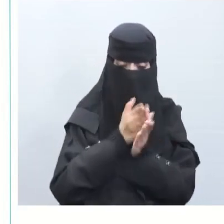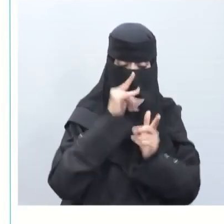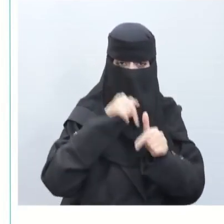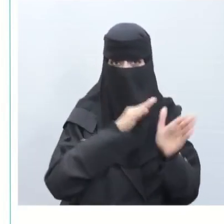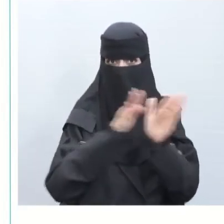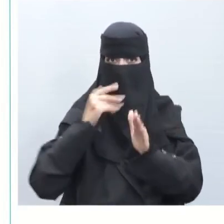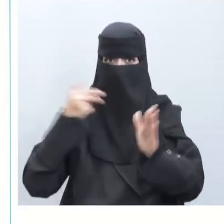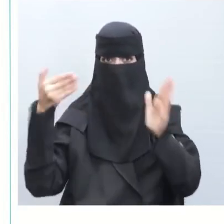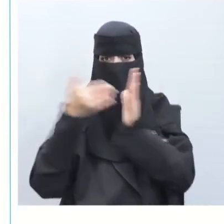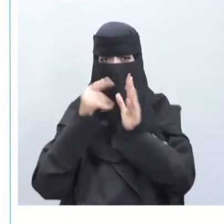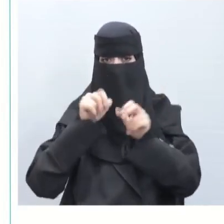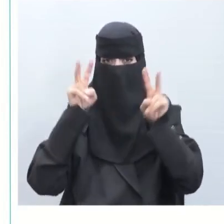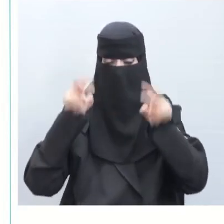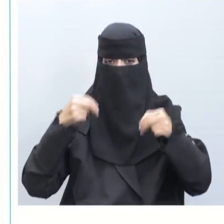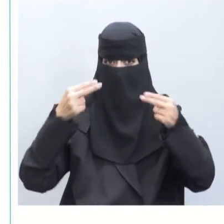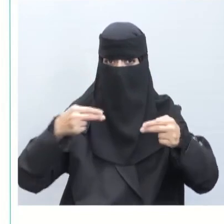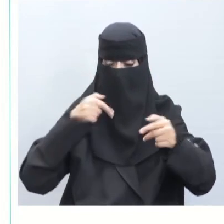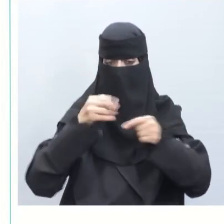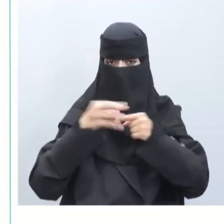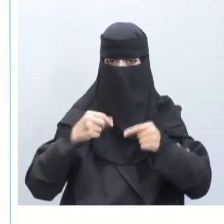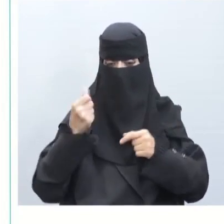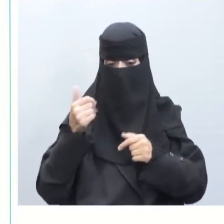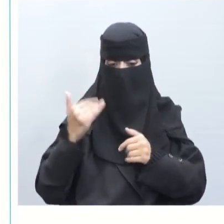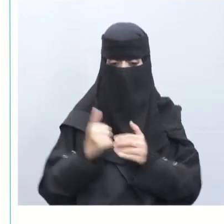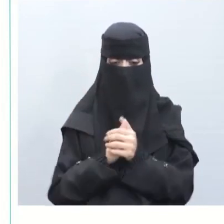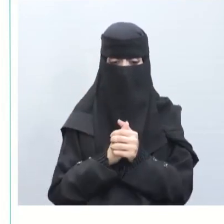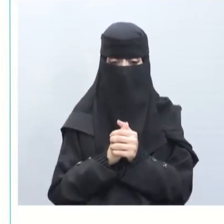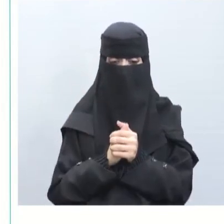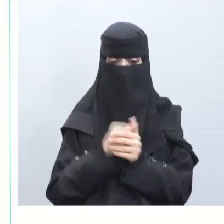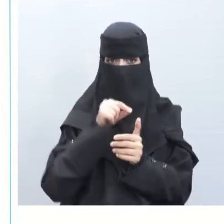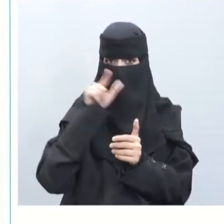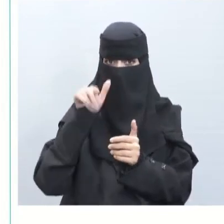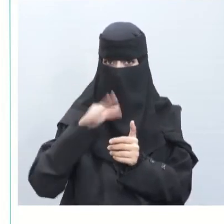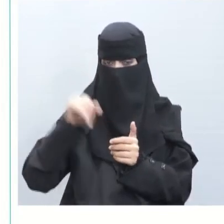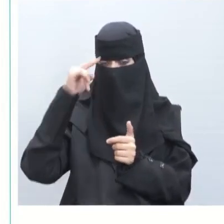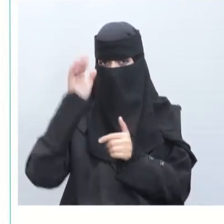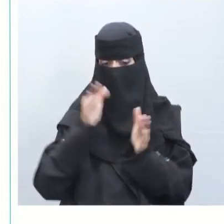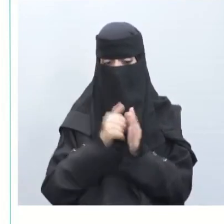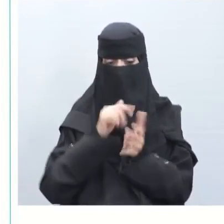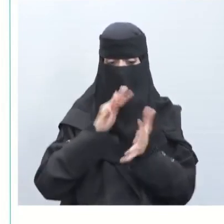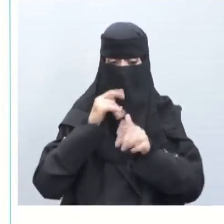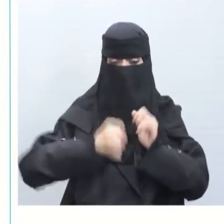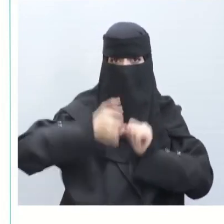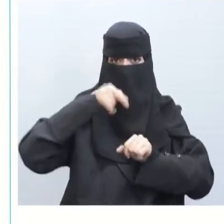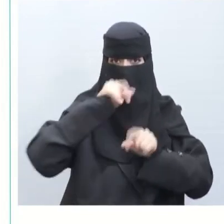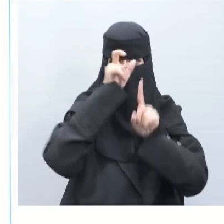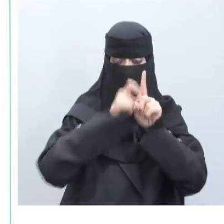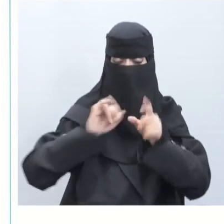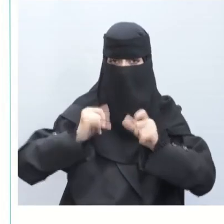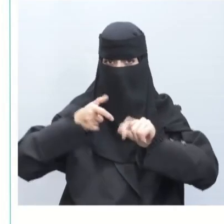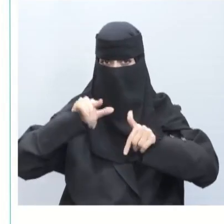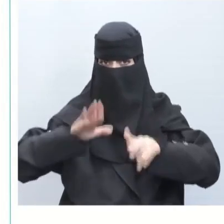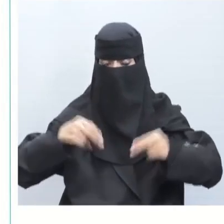لانهاء هذه الفعاليه او تقليل التكاليف في مثل هذه الحاله قد يفضل المظم